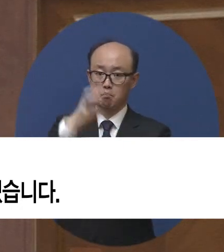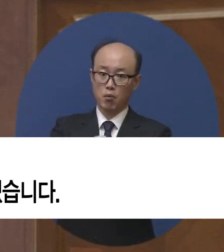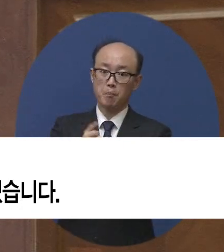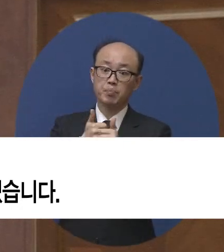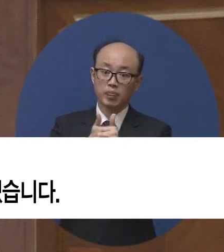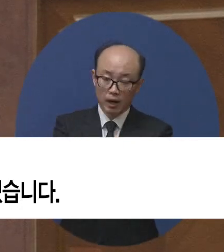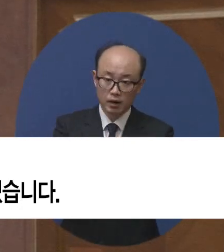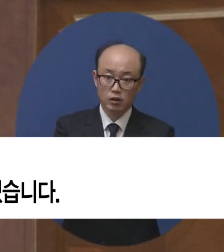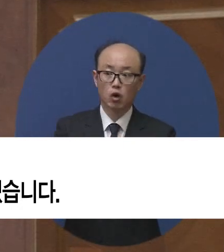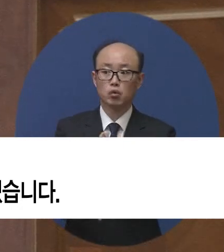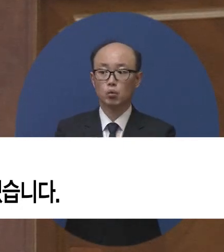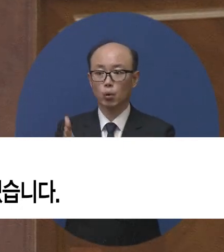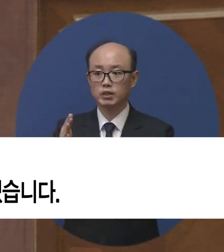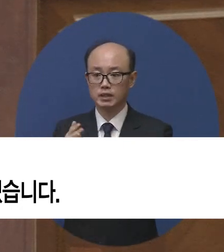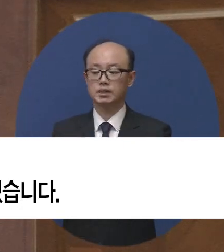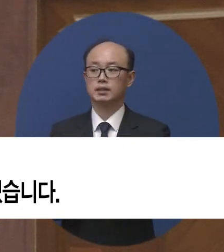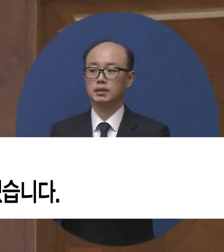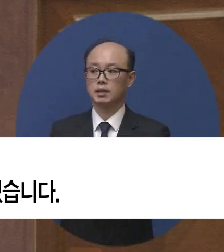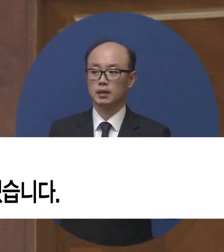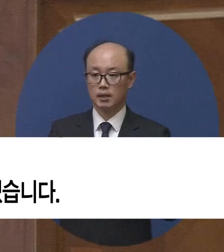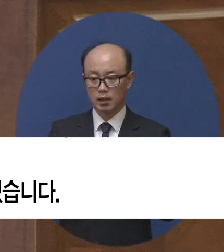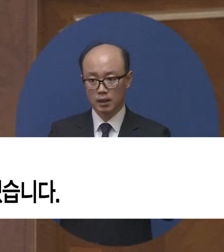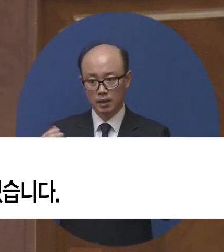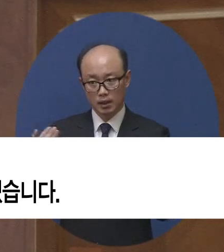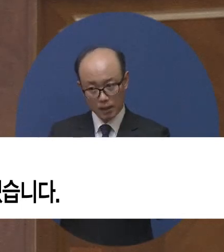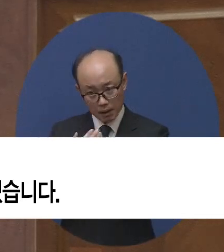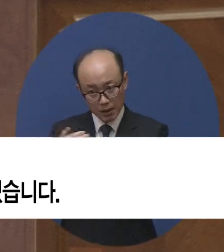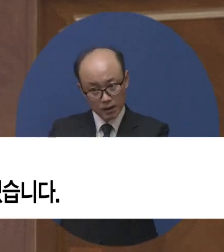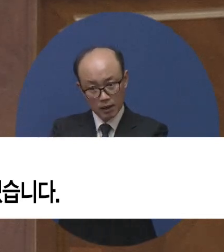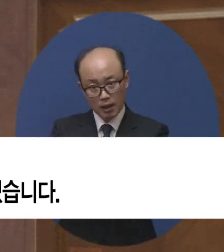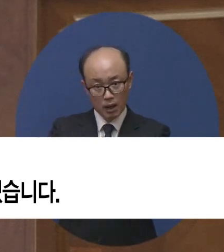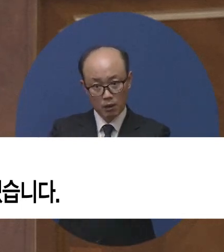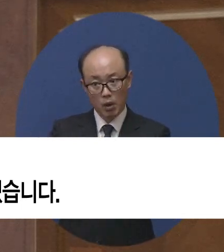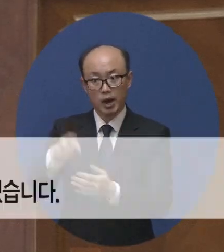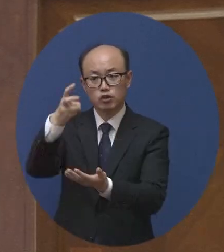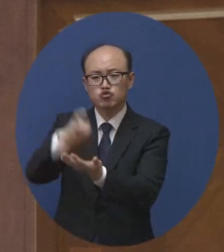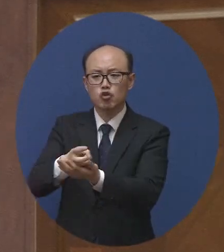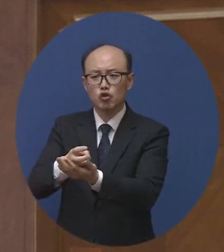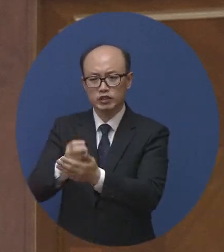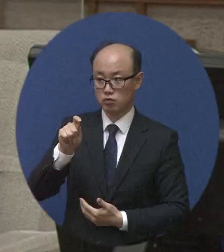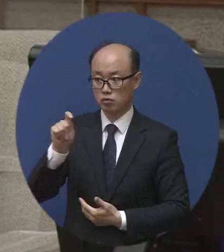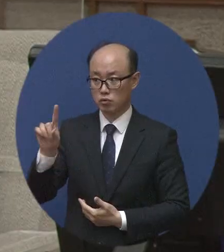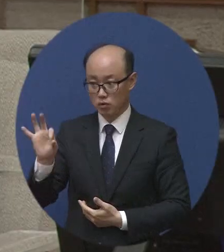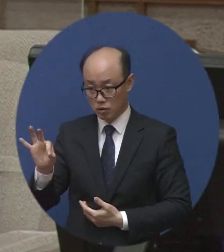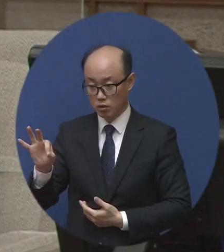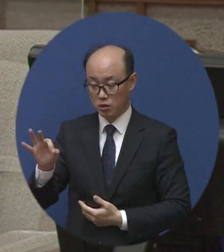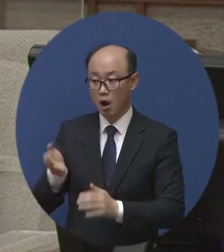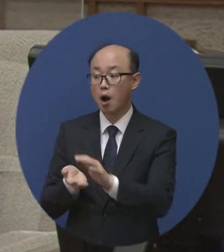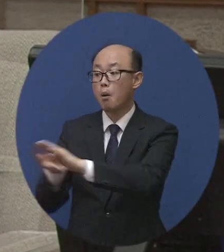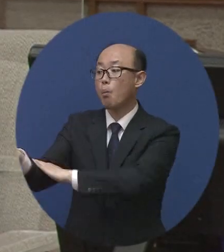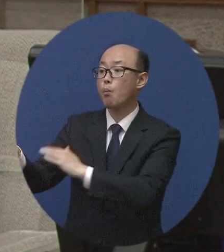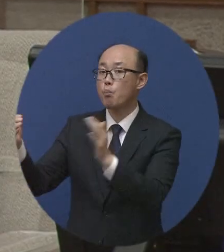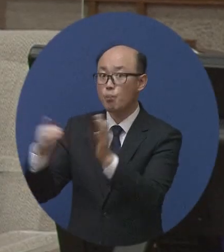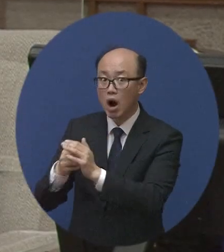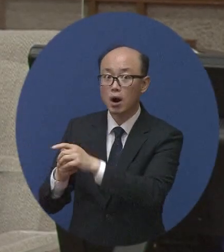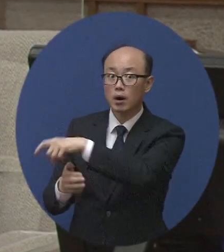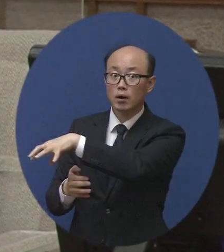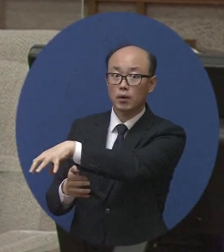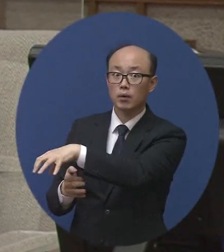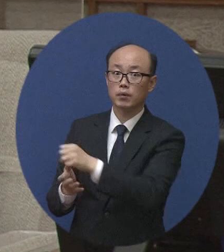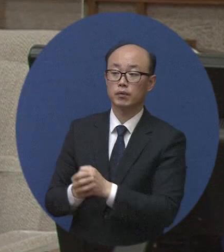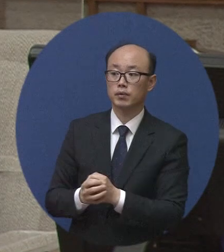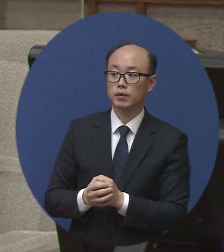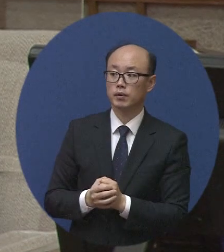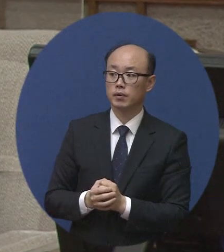주식의 변경 사정 협상 운영 지침을 마련 중에 있습니다 이 의원 외 태안